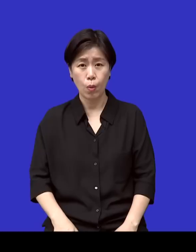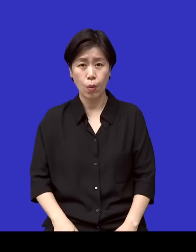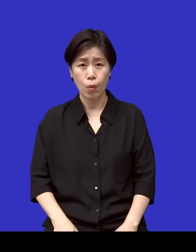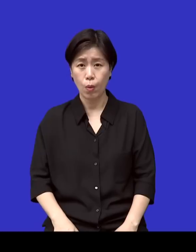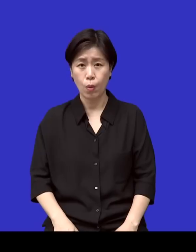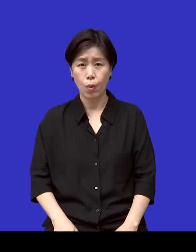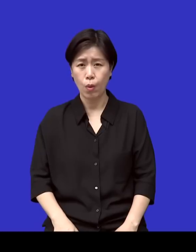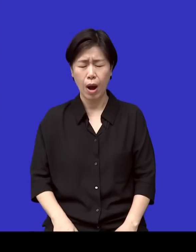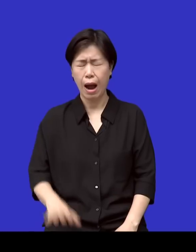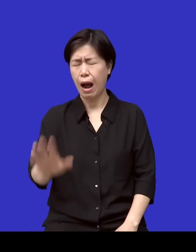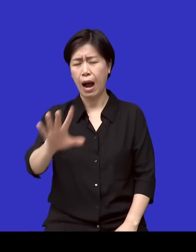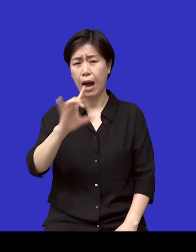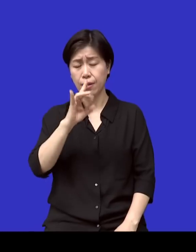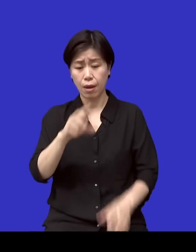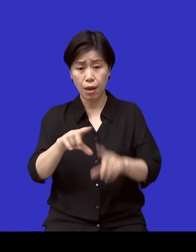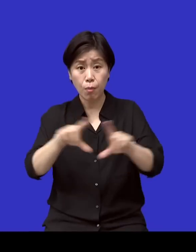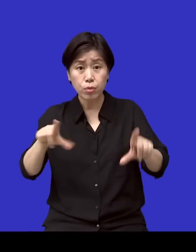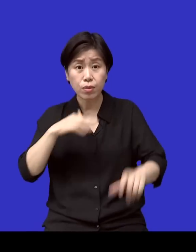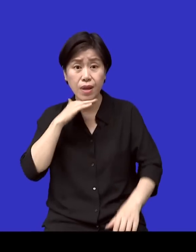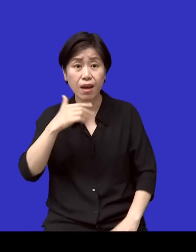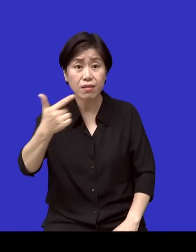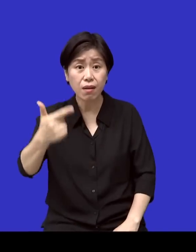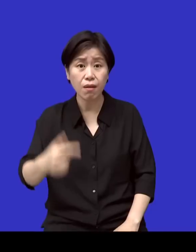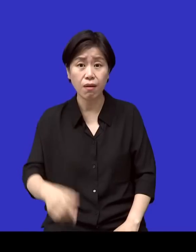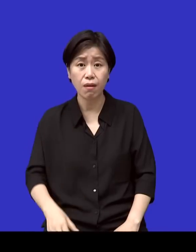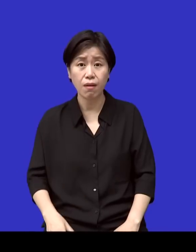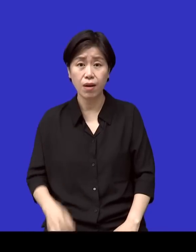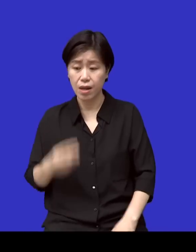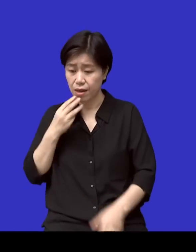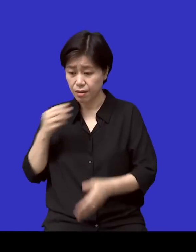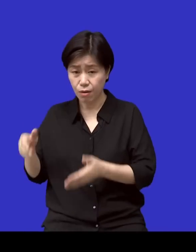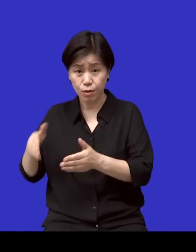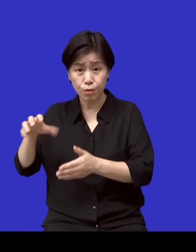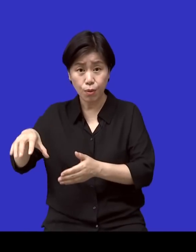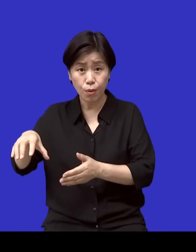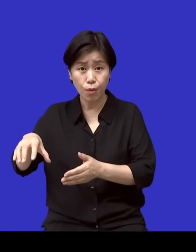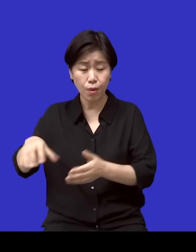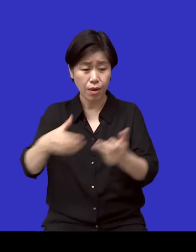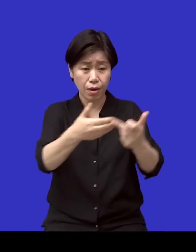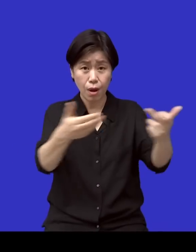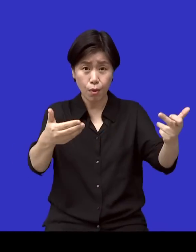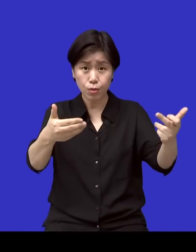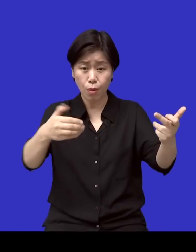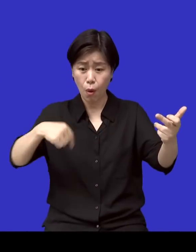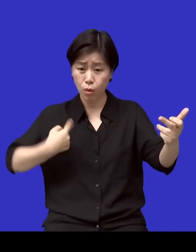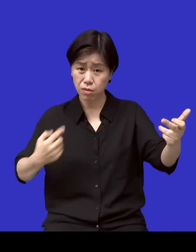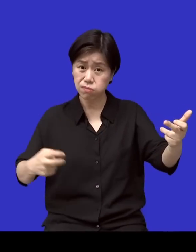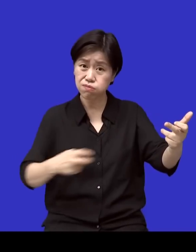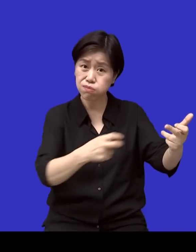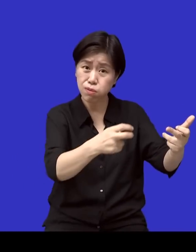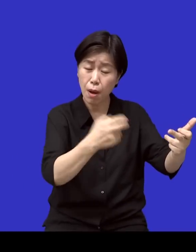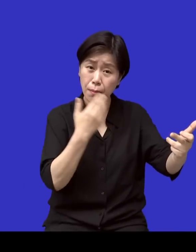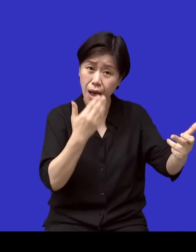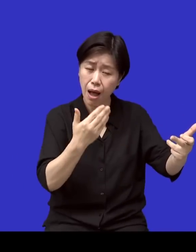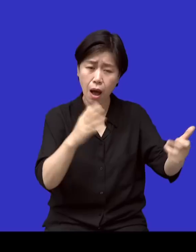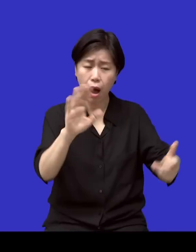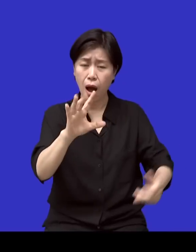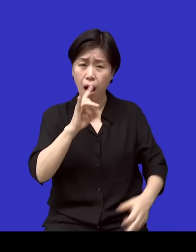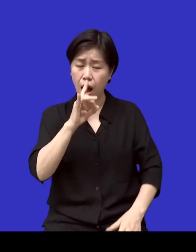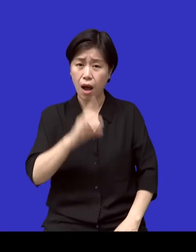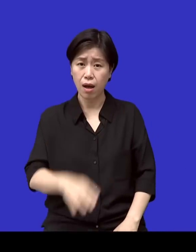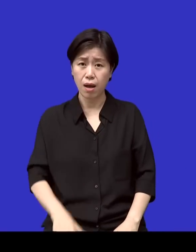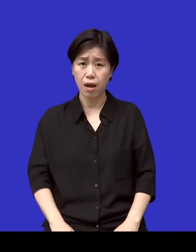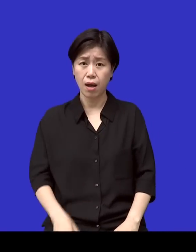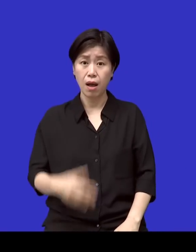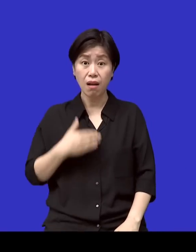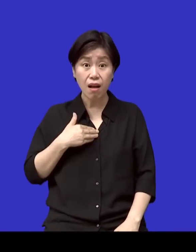아예 아빠 집에 불가능해요. 불가능해요. 세상에 이런 불가능해요. 일이. 저는 말도 안 돼. 저는 집 앞에 슈퍼마켓도 못 보낼 것 같은데.